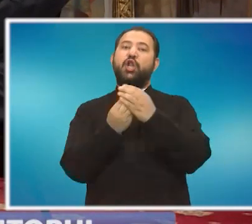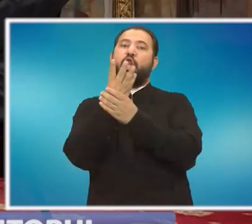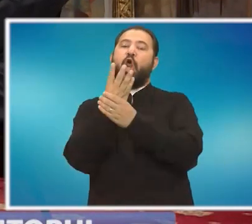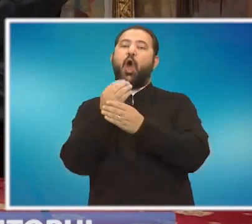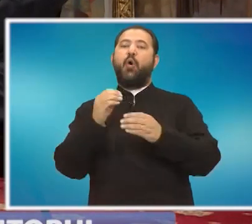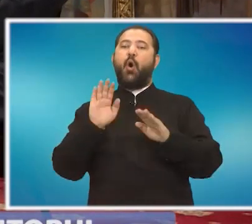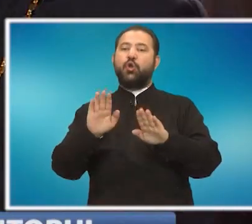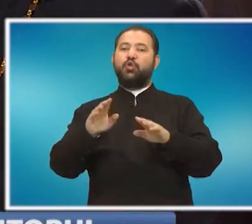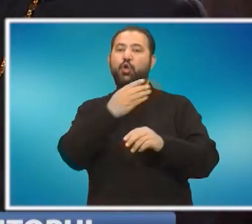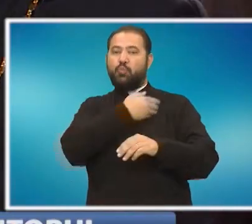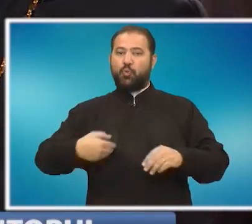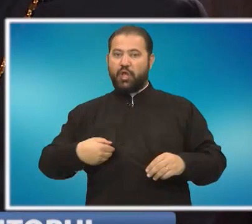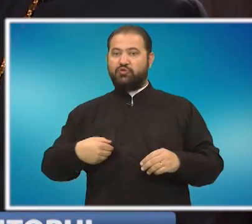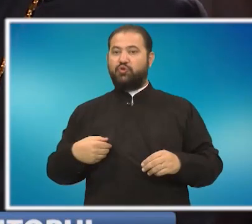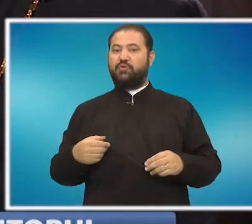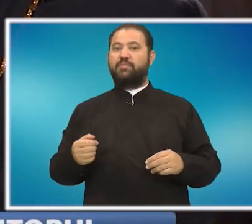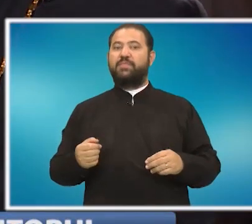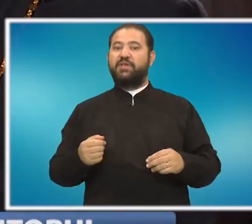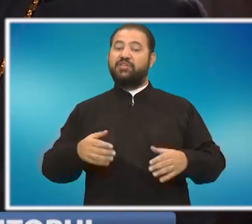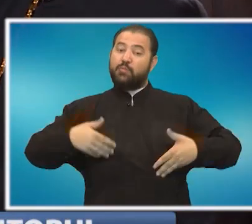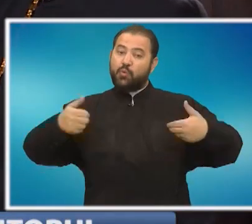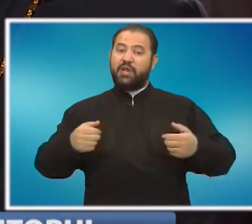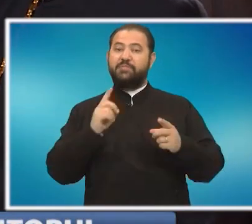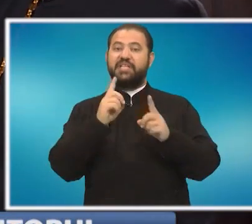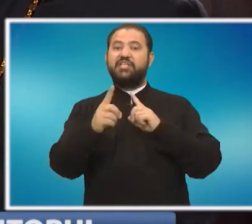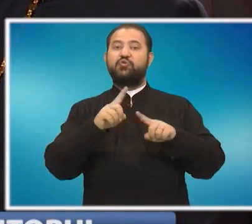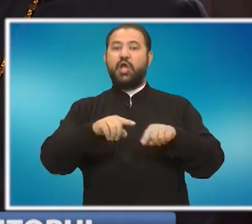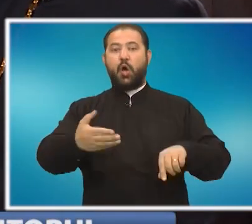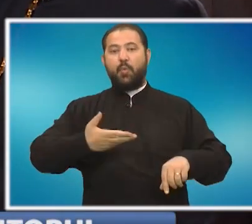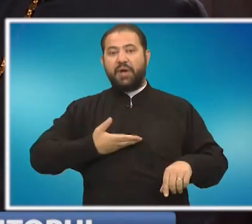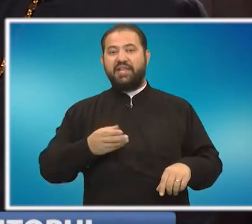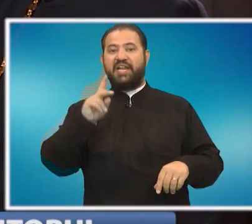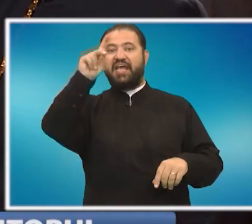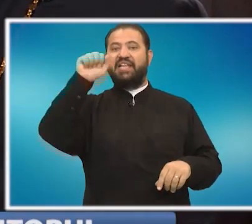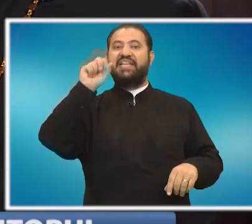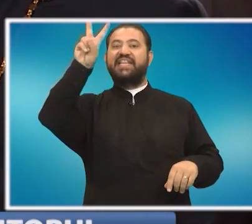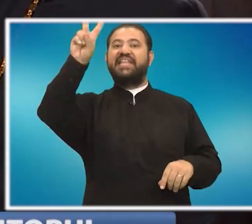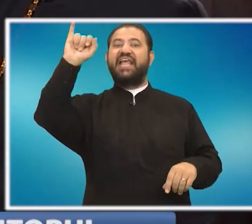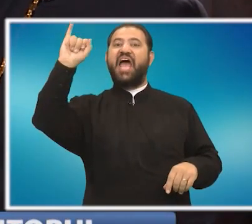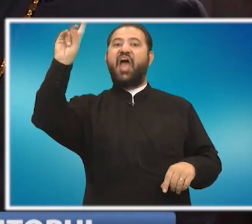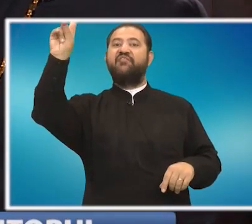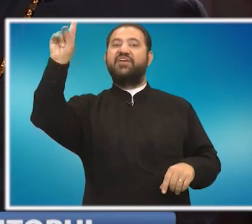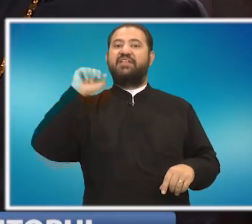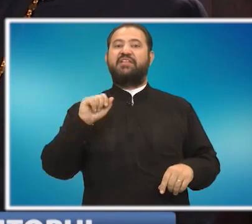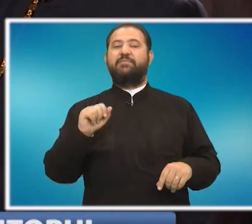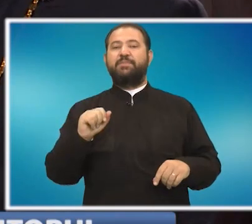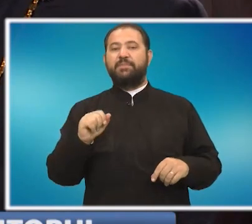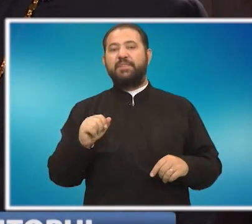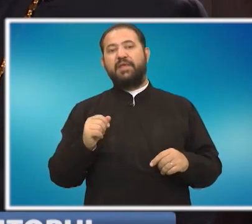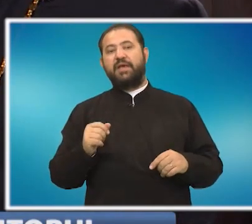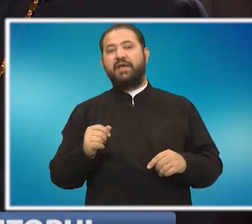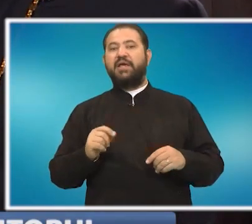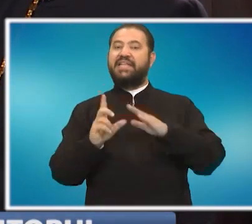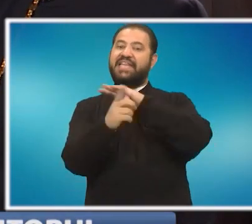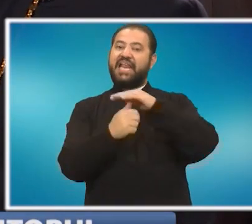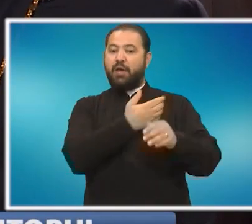ca modalitate de mărturisire a lui Hristos. Și ne bucurăm să-l avem alături de noi pe Părintele David Pestroiu, consilier eparhial în cadrul